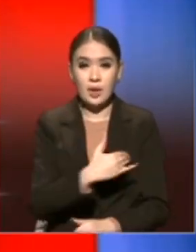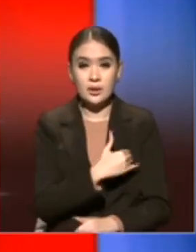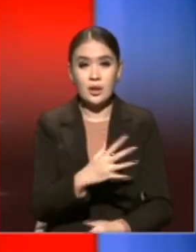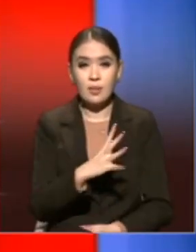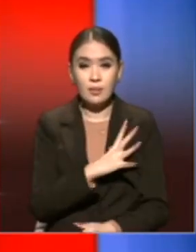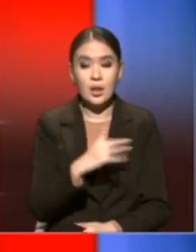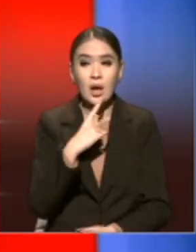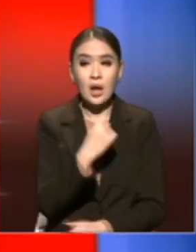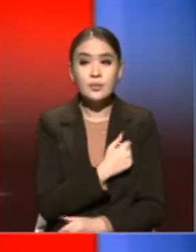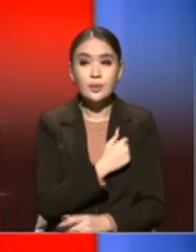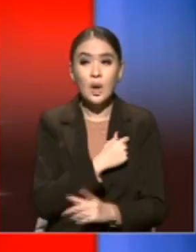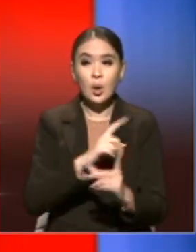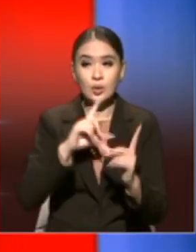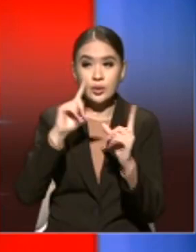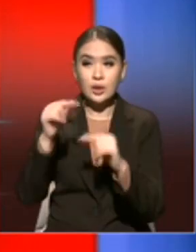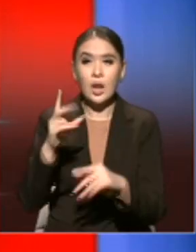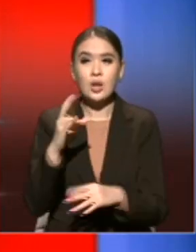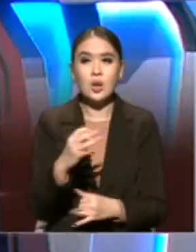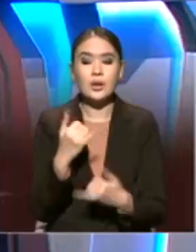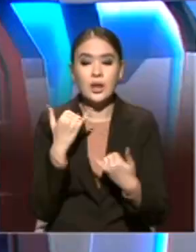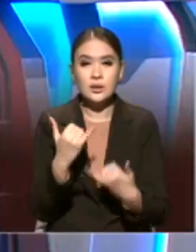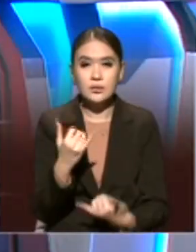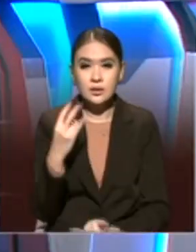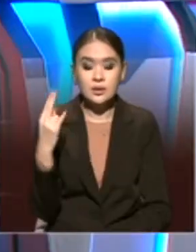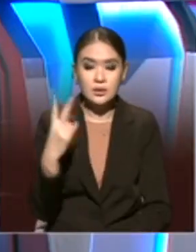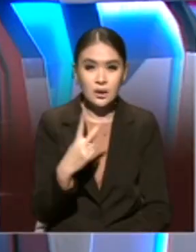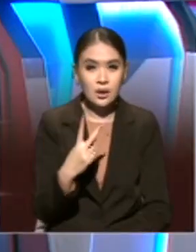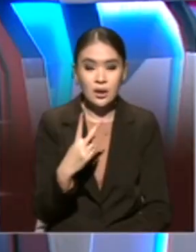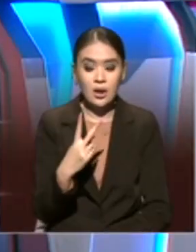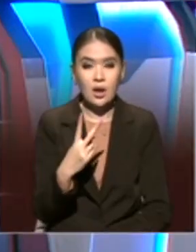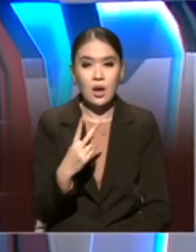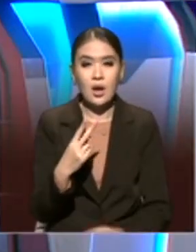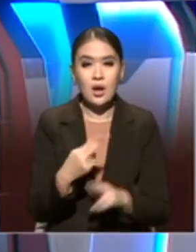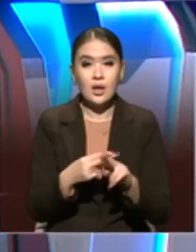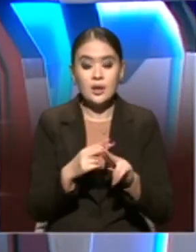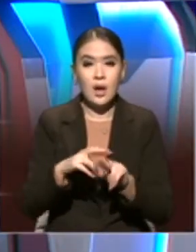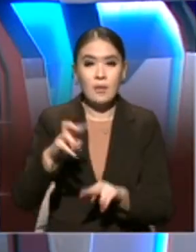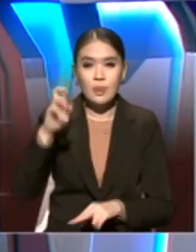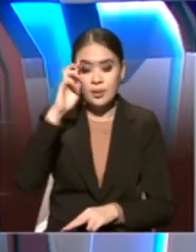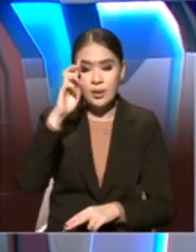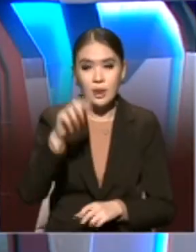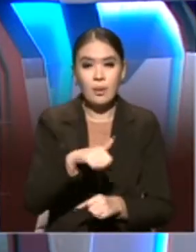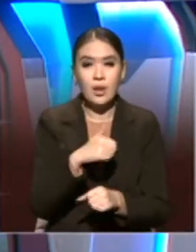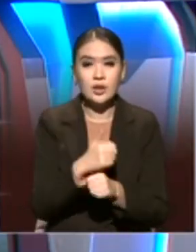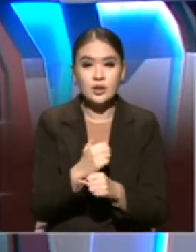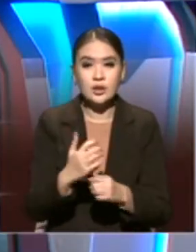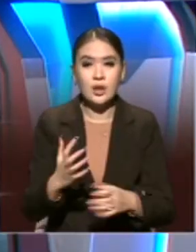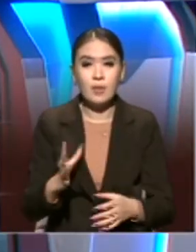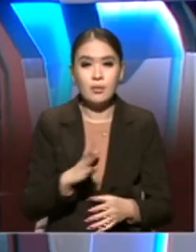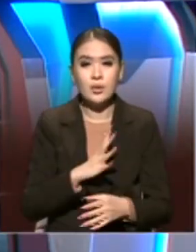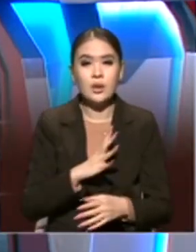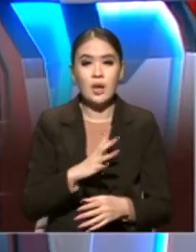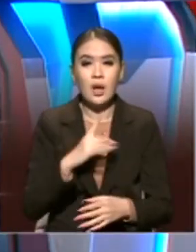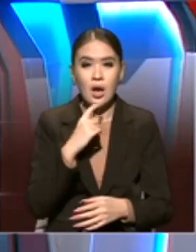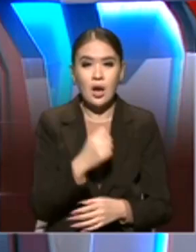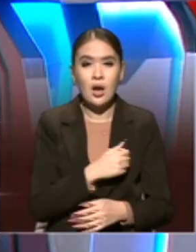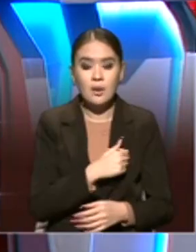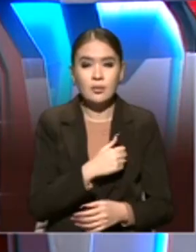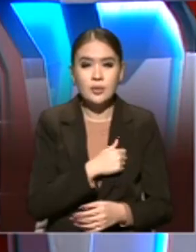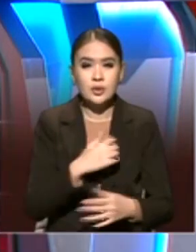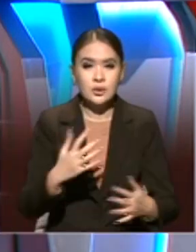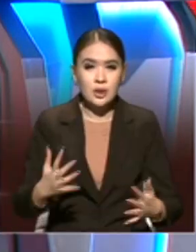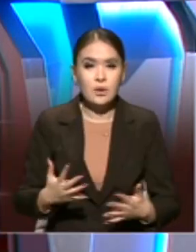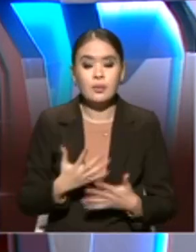осы ынталандырудың екі бас қолғасымыздың, мемлекет басшымыздың жаңа ынталандыру, осы әскеріміздің әлеуметтік жағдайын көтеру деген